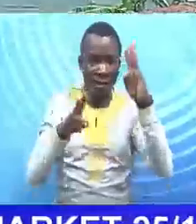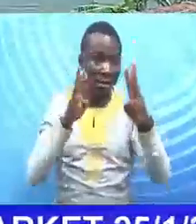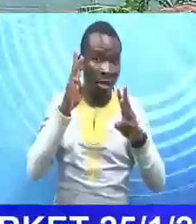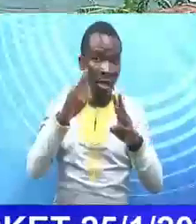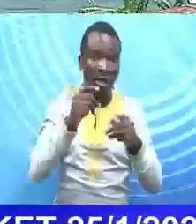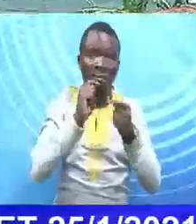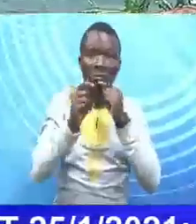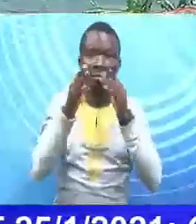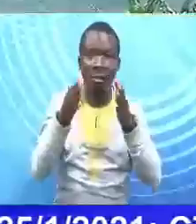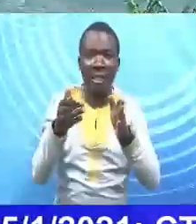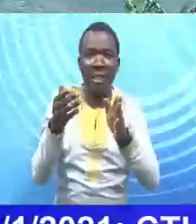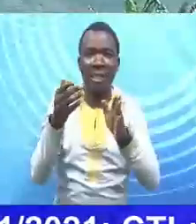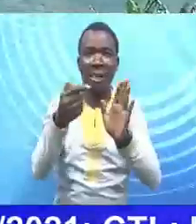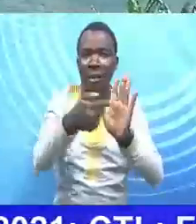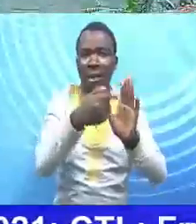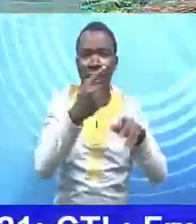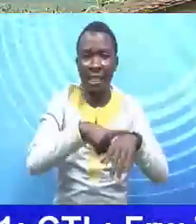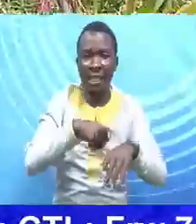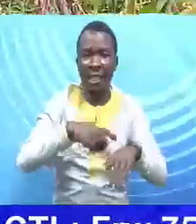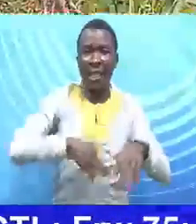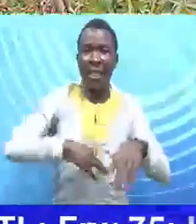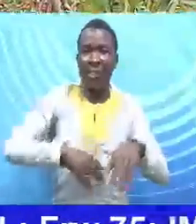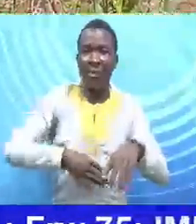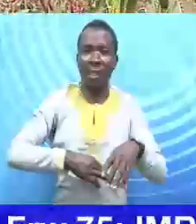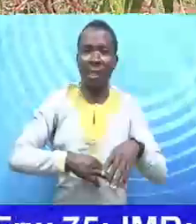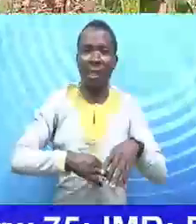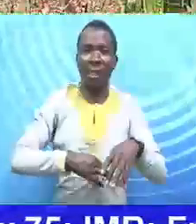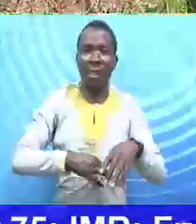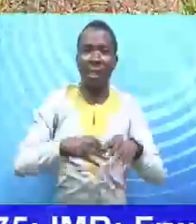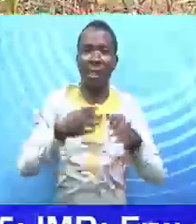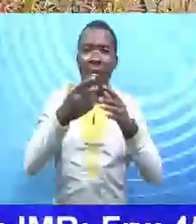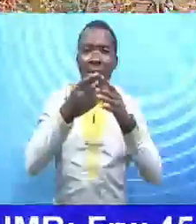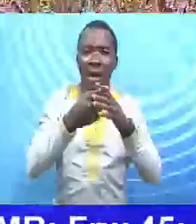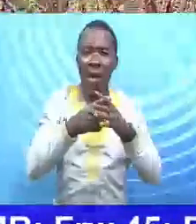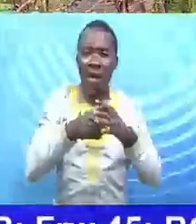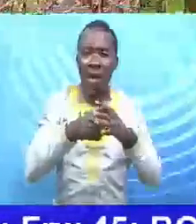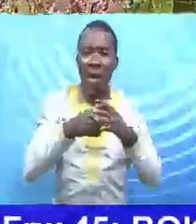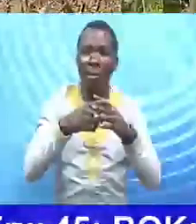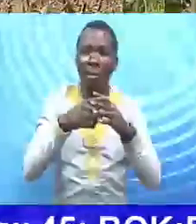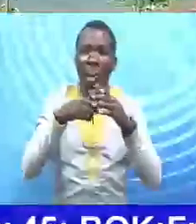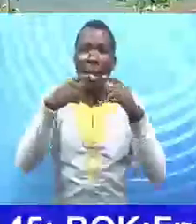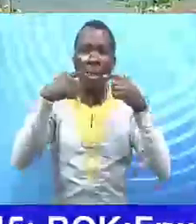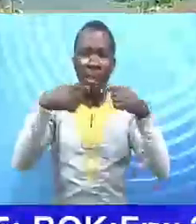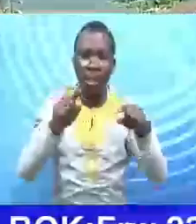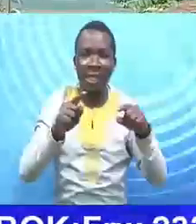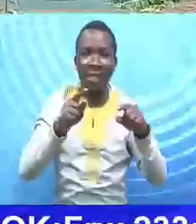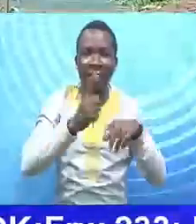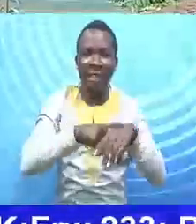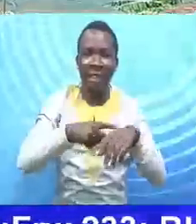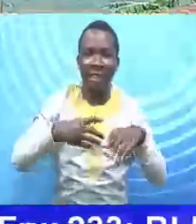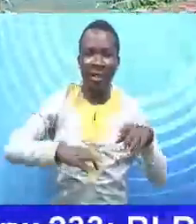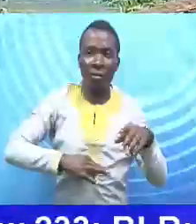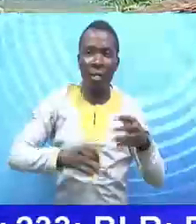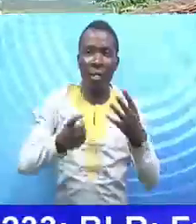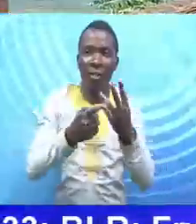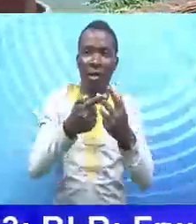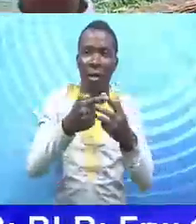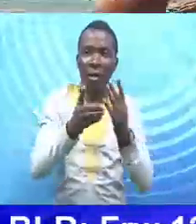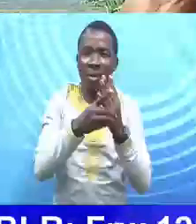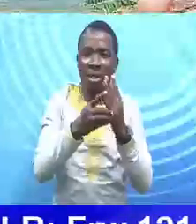nk'igihe bafatiwe ku nda batangaje ko inda ikinjiramo bahita babara amatariki bityo mu gihe cyo kugira ngo bazajye